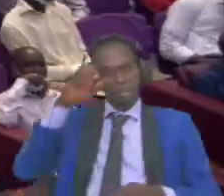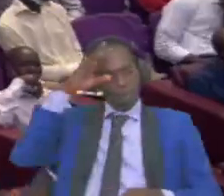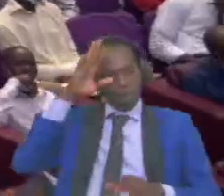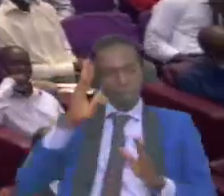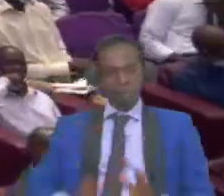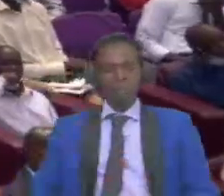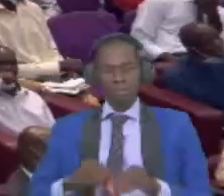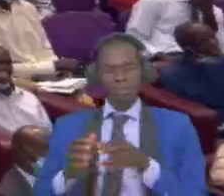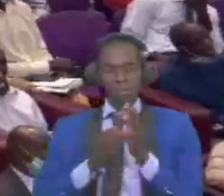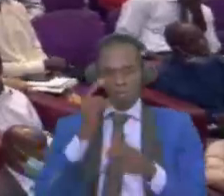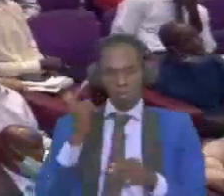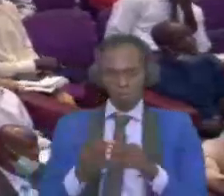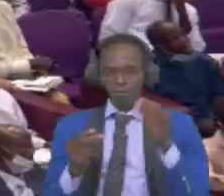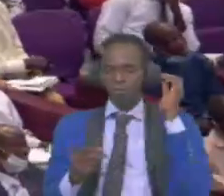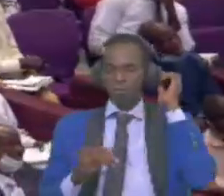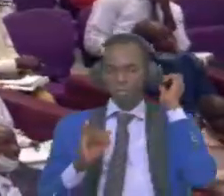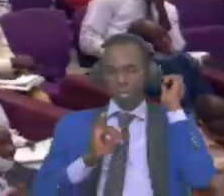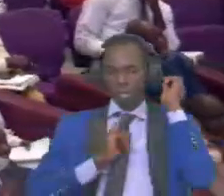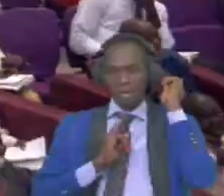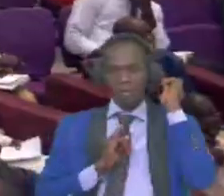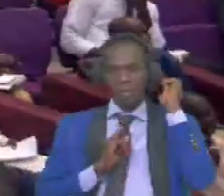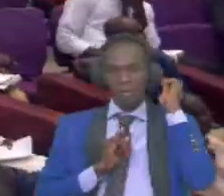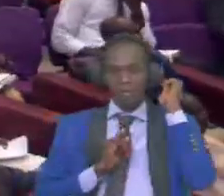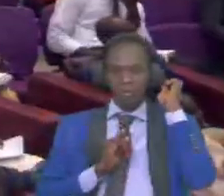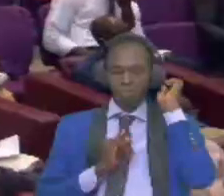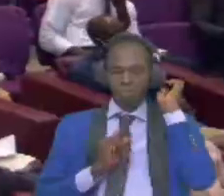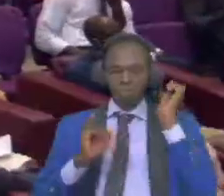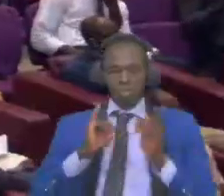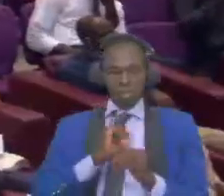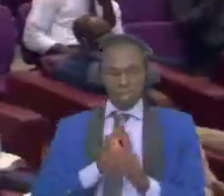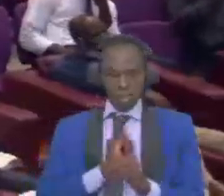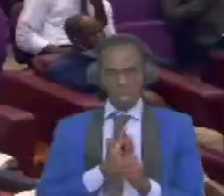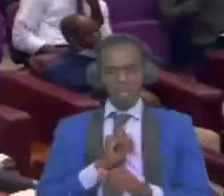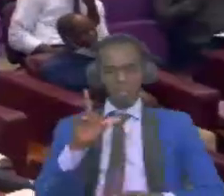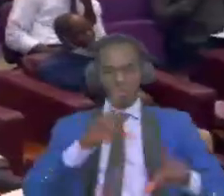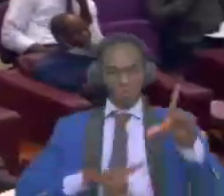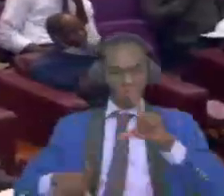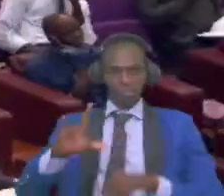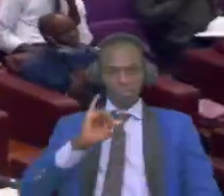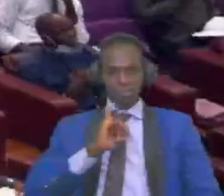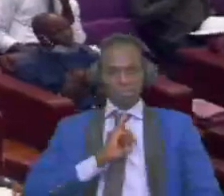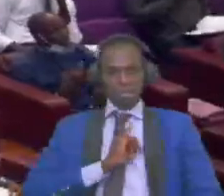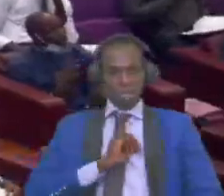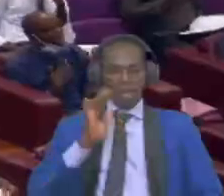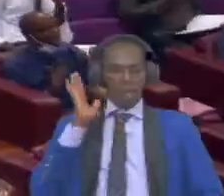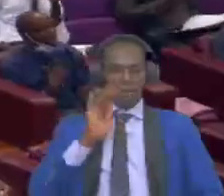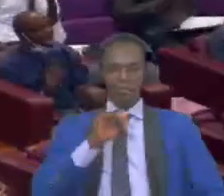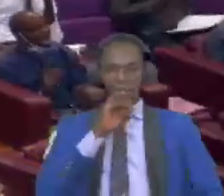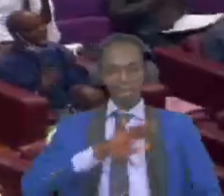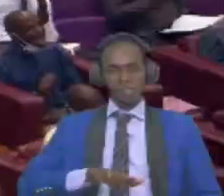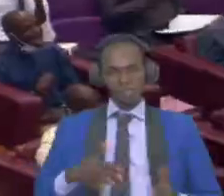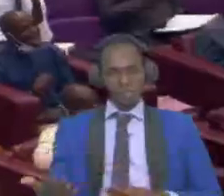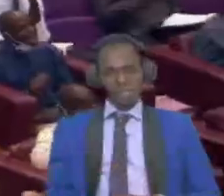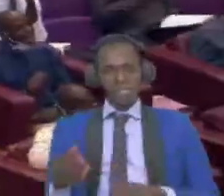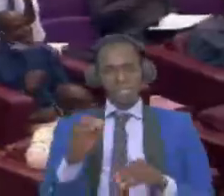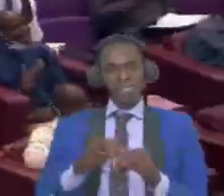un féticheur mois moi je ne mourrai